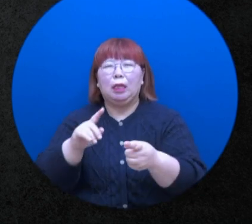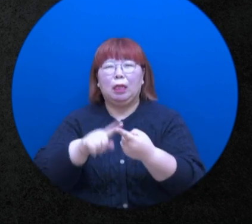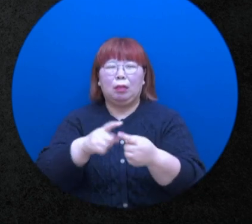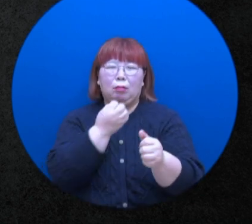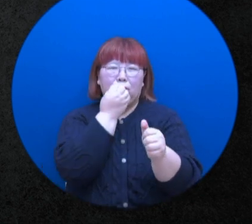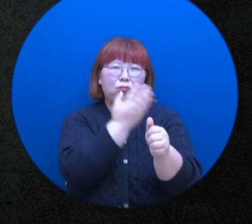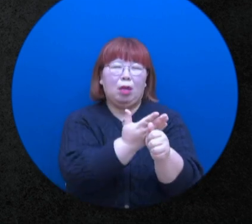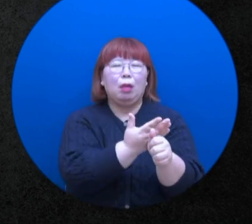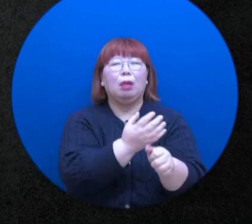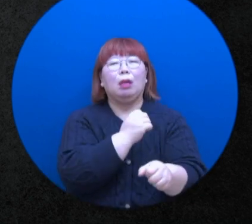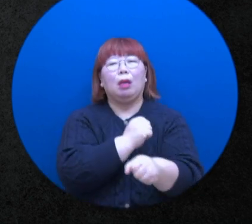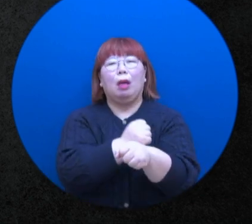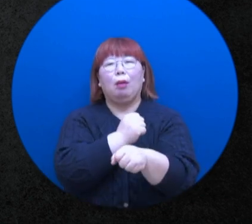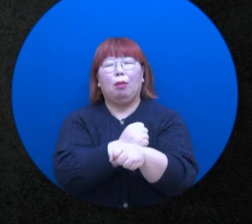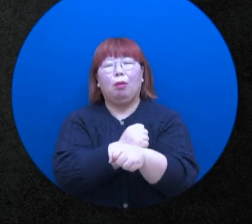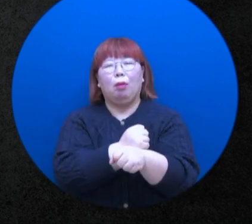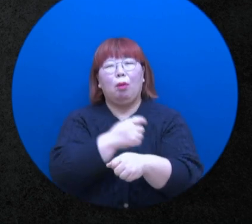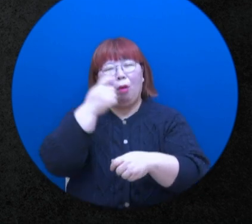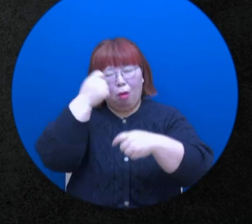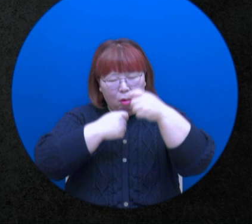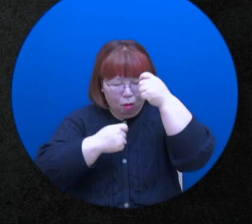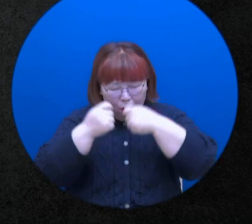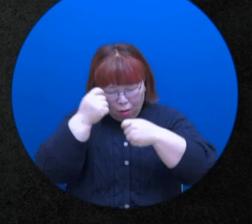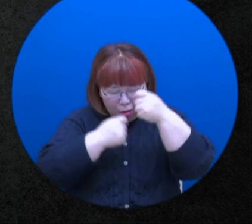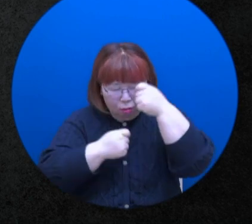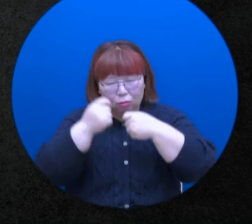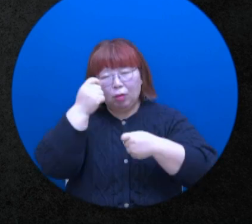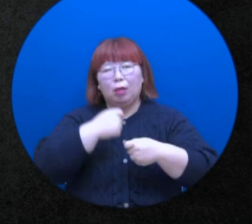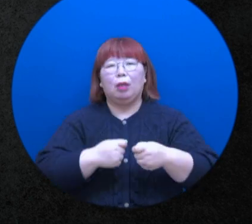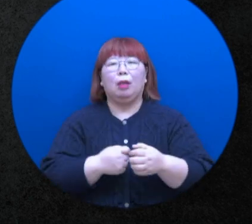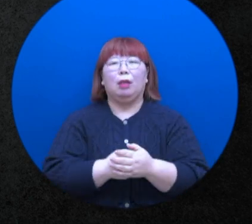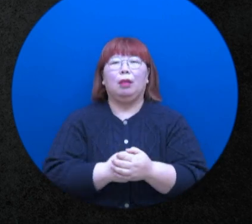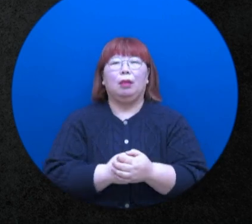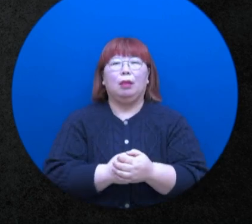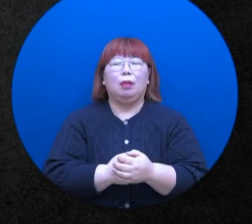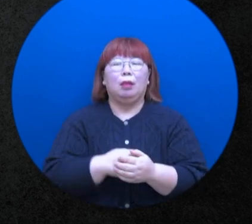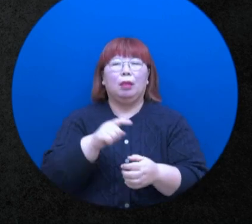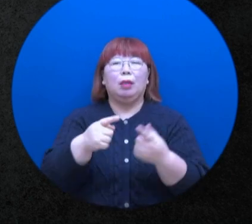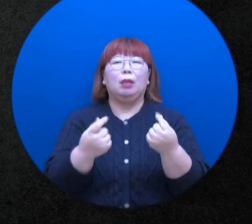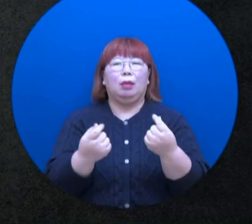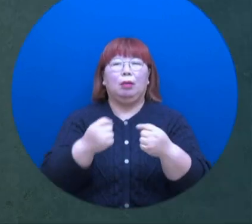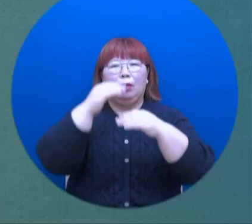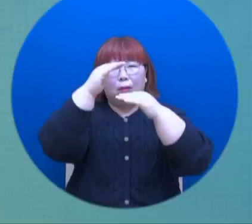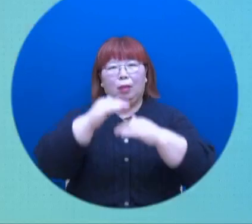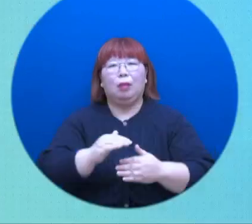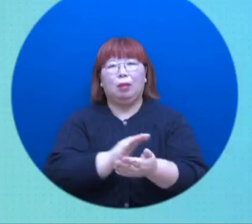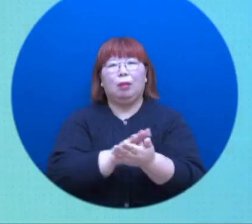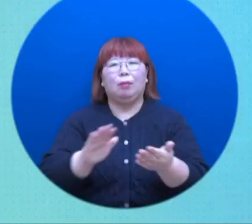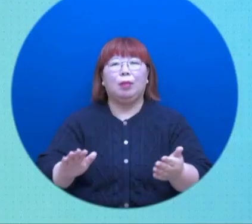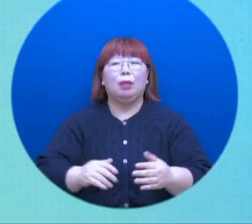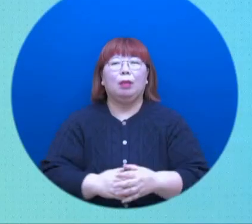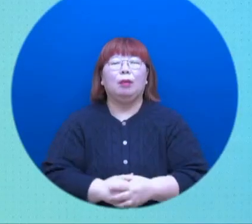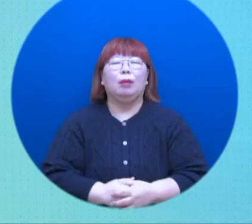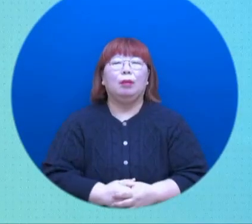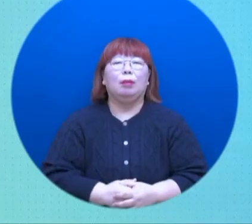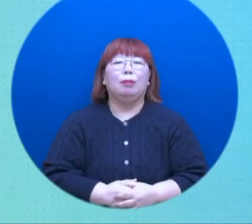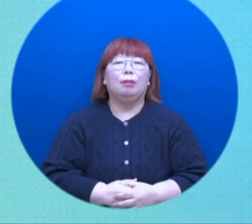바치고 엉엉 울겠다. 이런 시입니다.